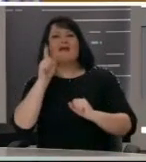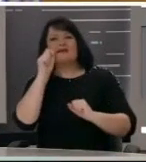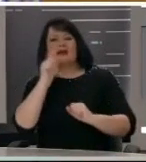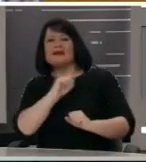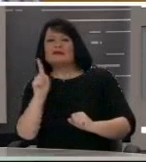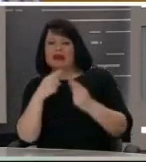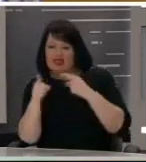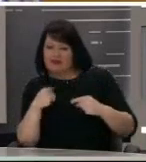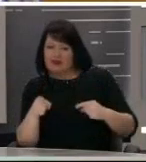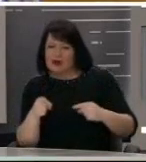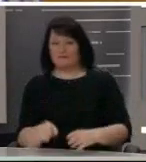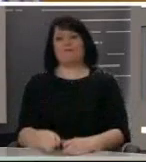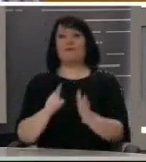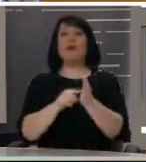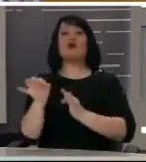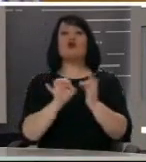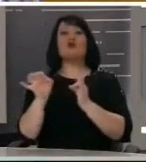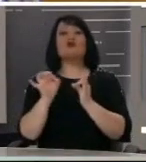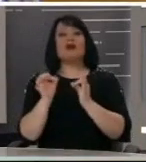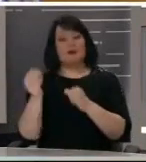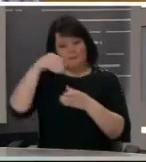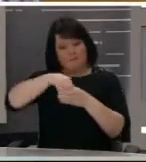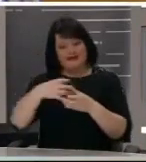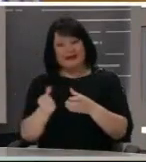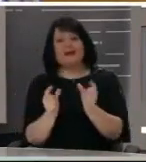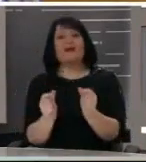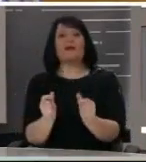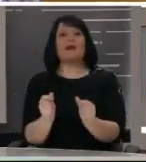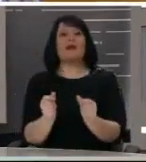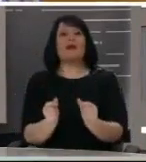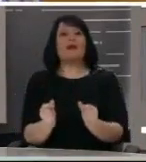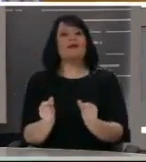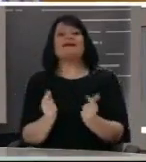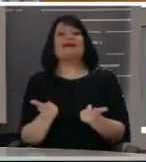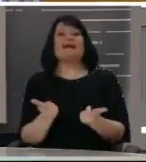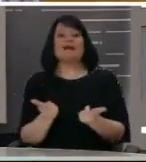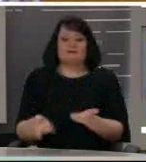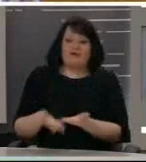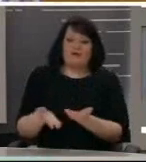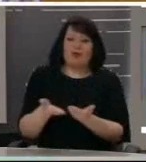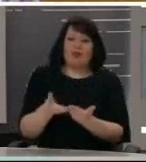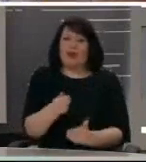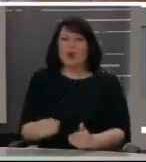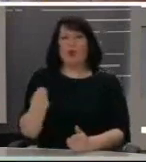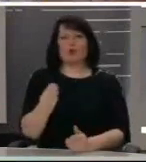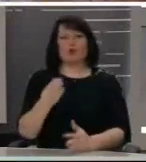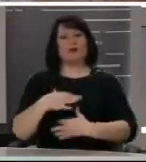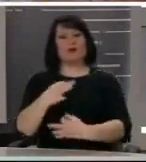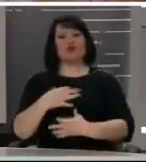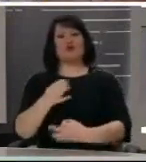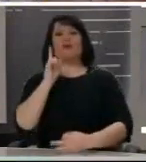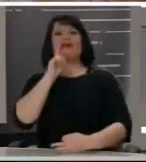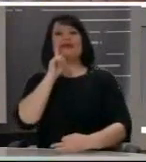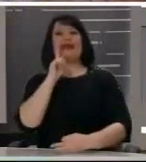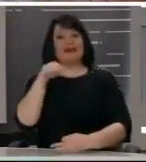σχέδιο νόμου, μεταξύ άλλων, περιλαμβάνονται ρυθμίσεις που αφορούν την ενίσχυση της εκπροσώπησης των γυναικών